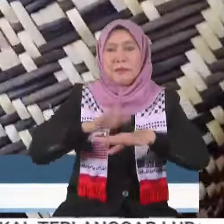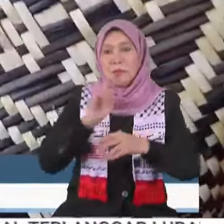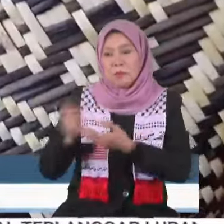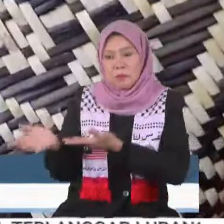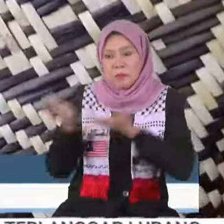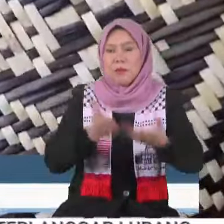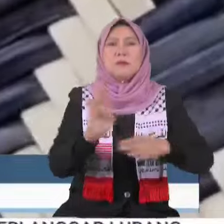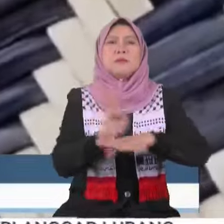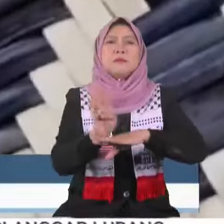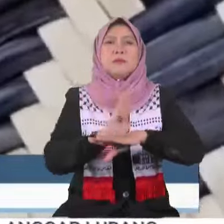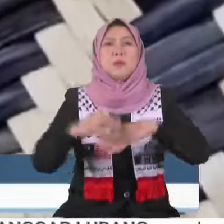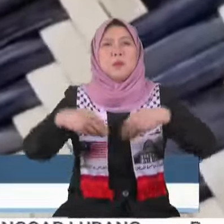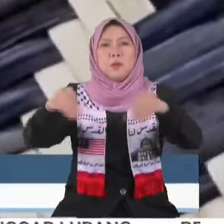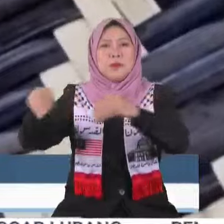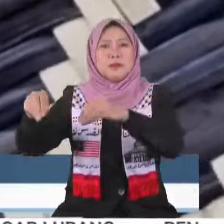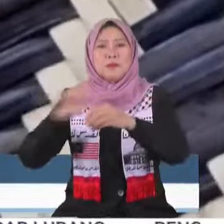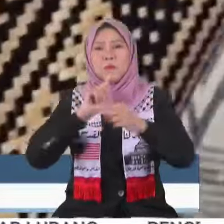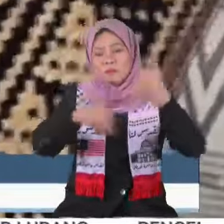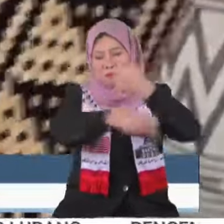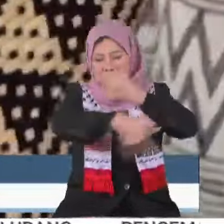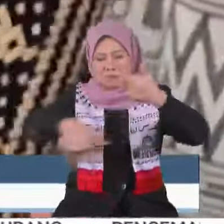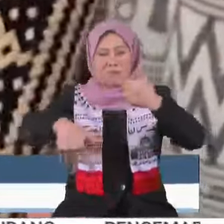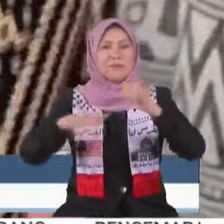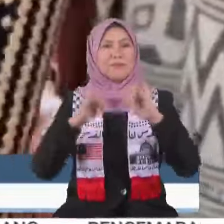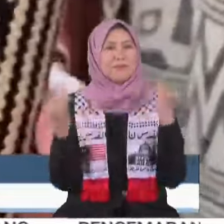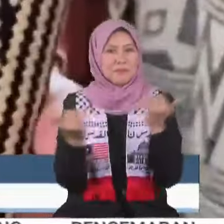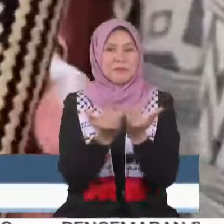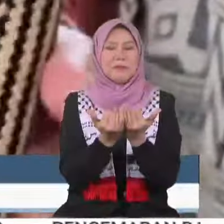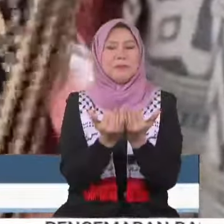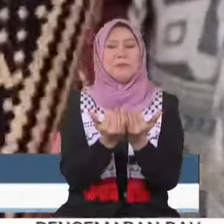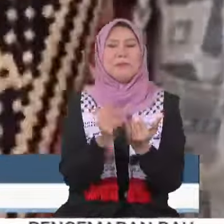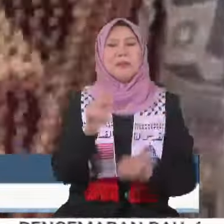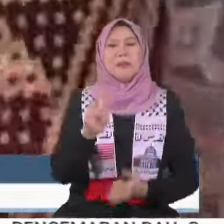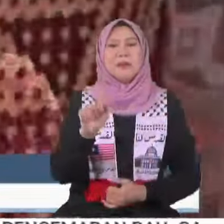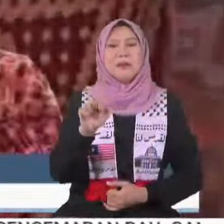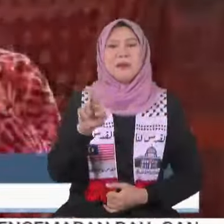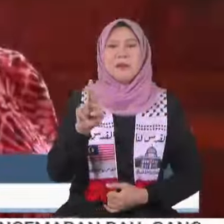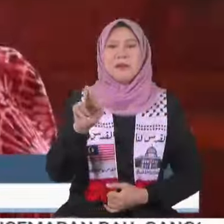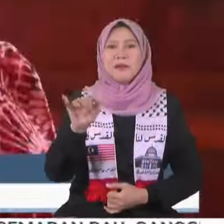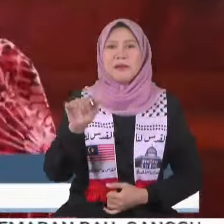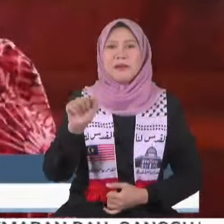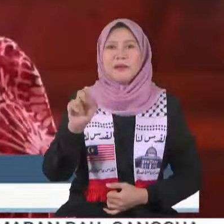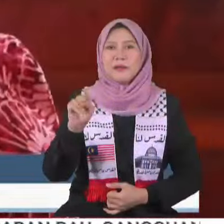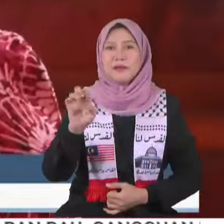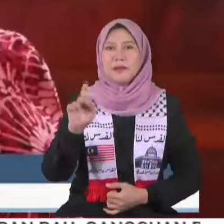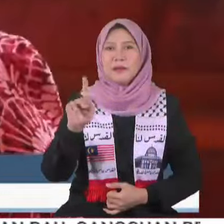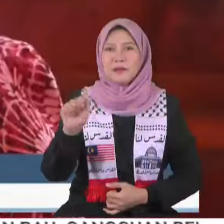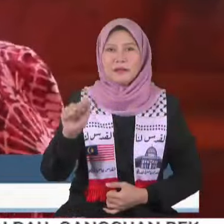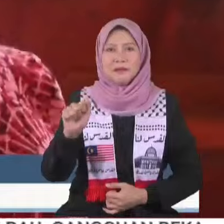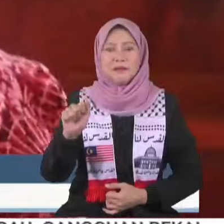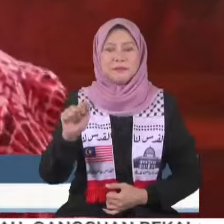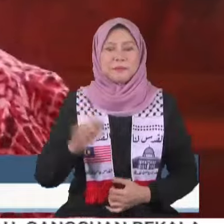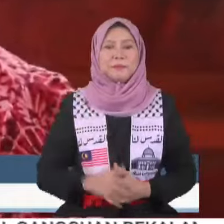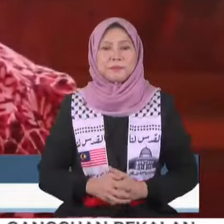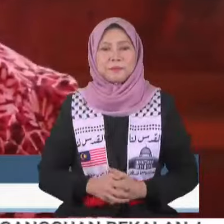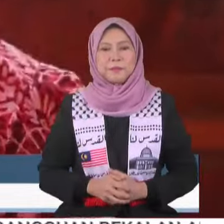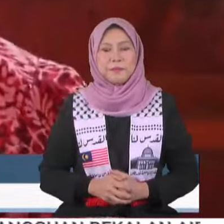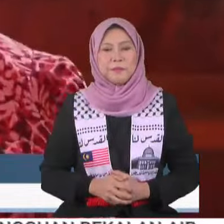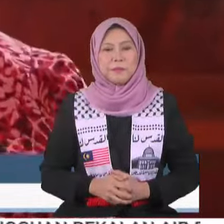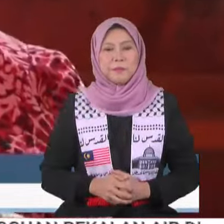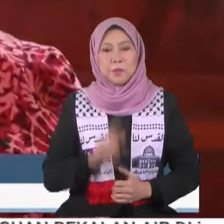usaha tersebut dilakukan menerusi anak syarikat Kraft Tangan Malaysia, Karyaneka Sdn Bhd. Daripada PU sendiri yang